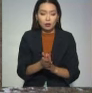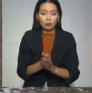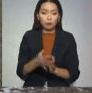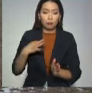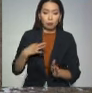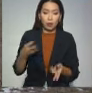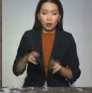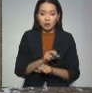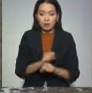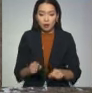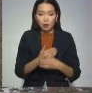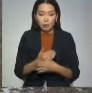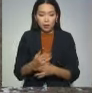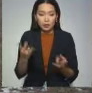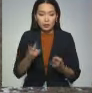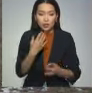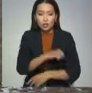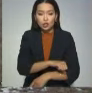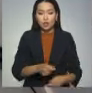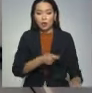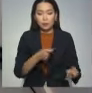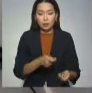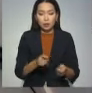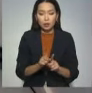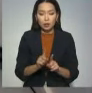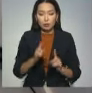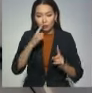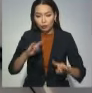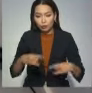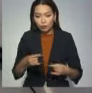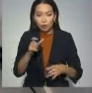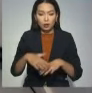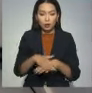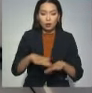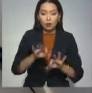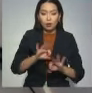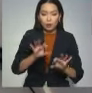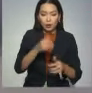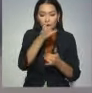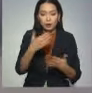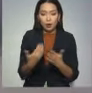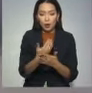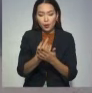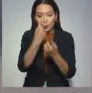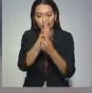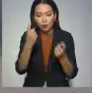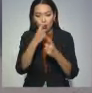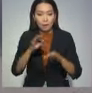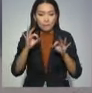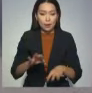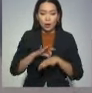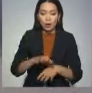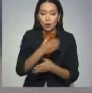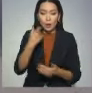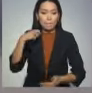болмайды. Министрлер шетелден әкелінген көліктерді тіркеу жолдарында жұртқа түсіндіре алмады. Ақпараттық жұмыс дұрыс жүргізілген жоқ.